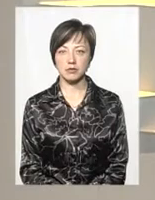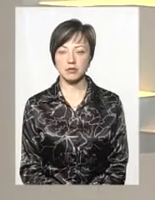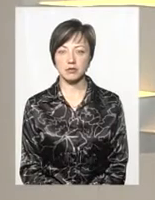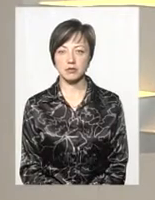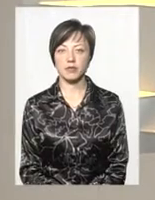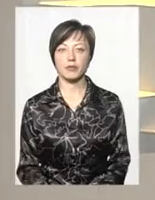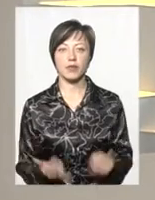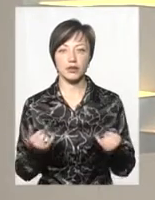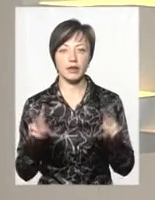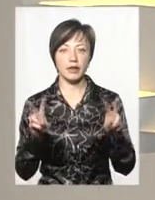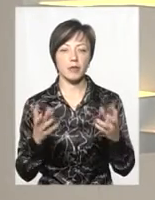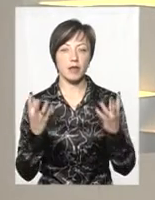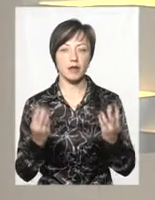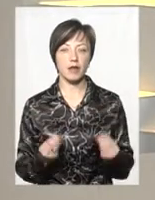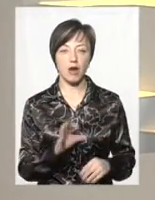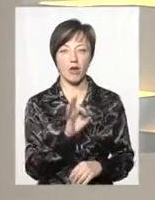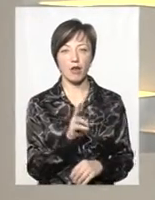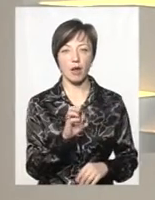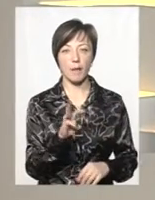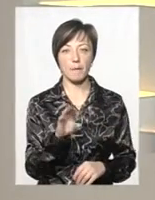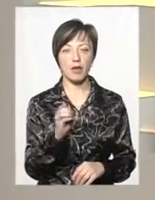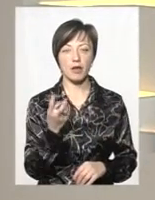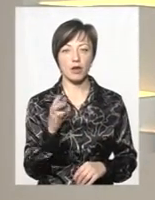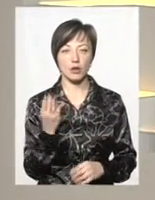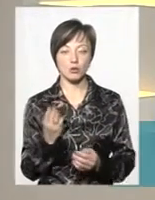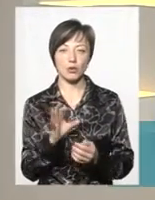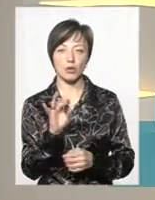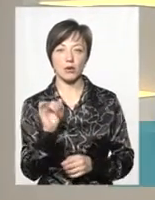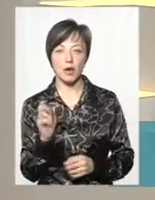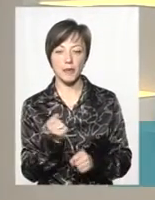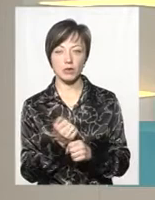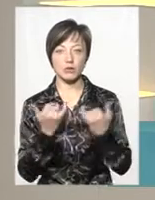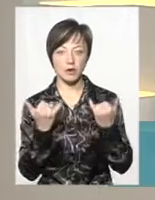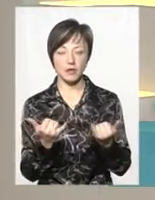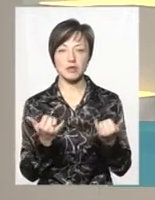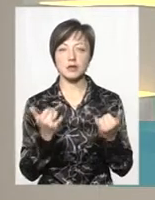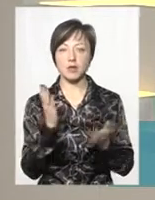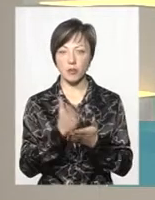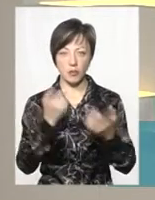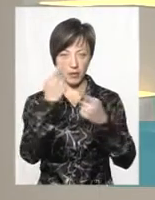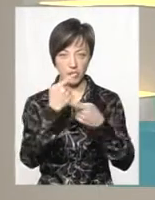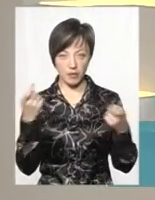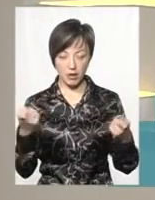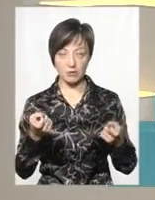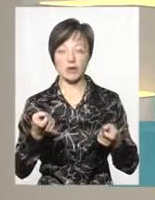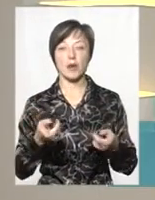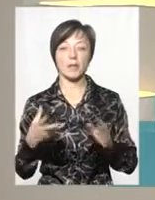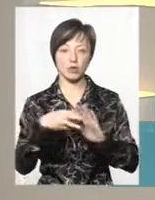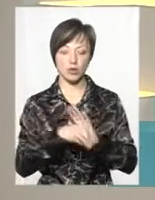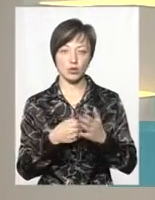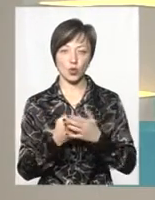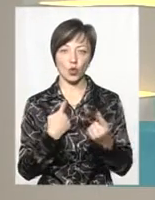На часі тема дня. Олена Каміняш і Ольга Рибак. Ми працюємо у студії нині, наживо. Пропонуємо долучатися до